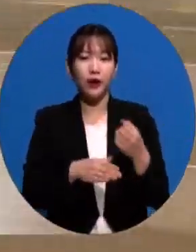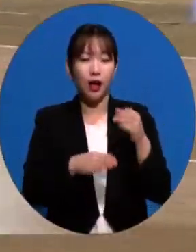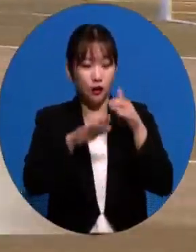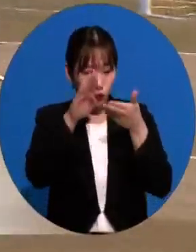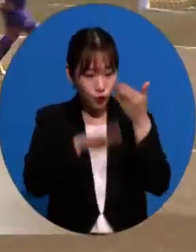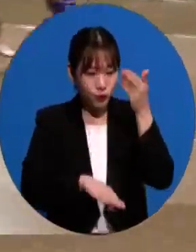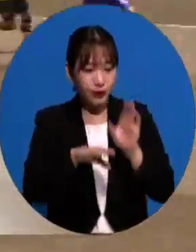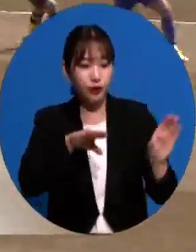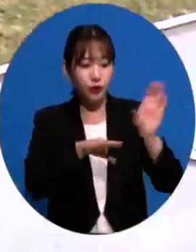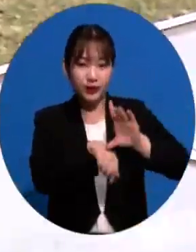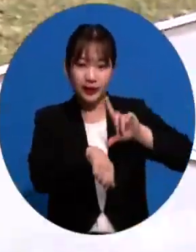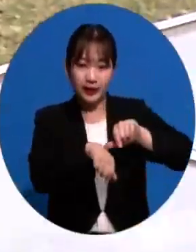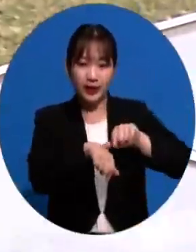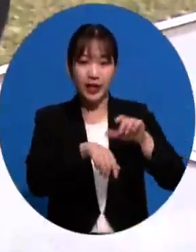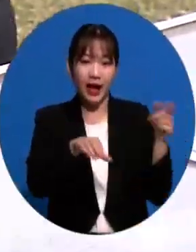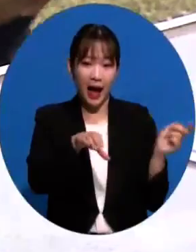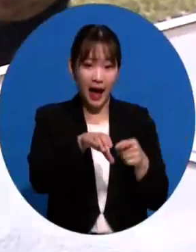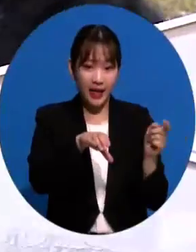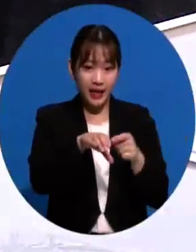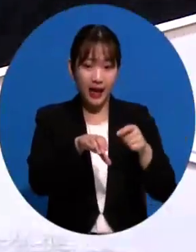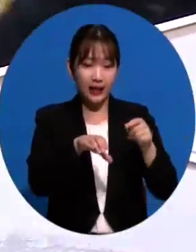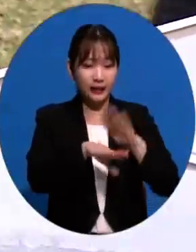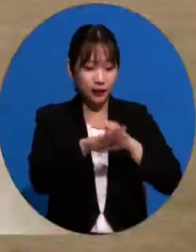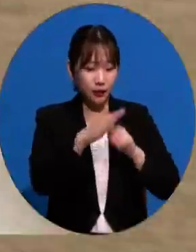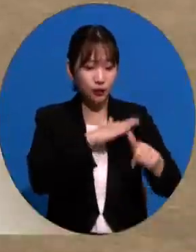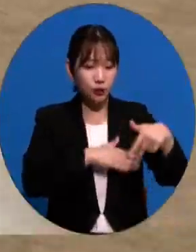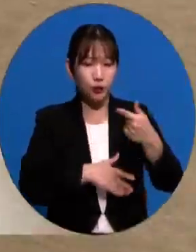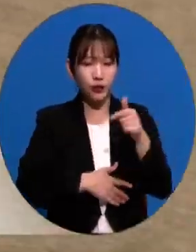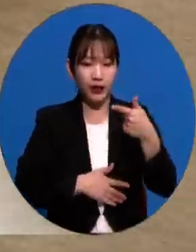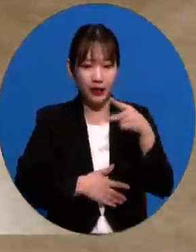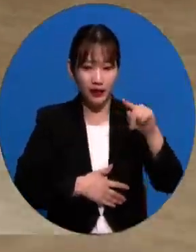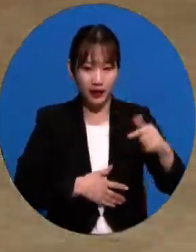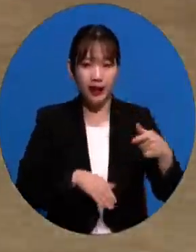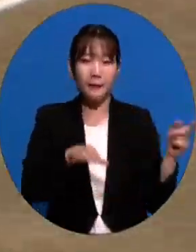후반 추가 시간 안양 공격수 조나탄이 극장골을